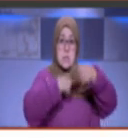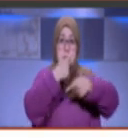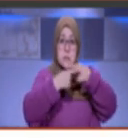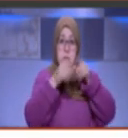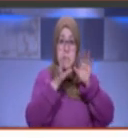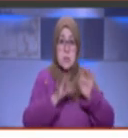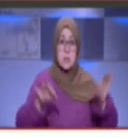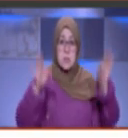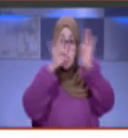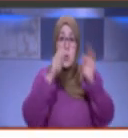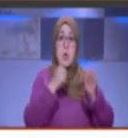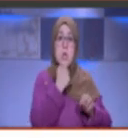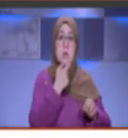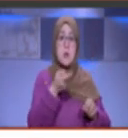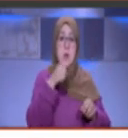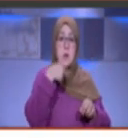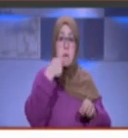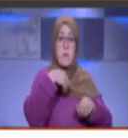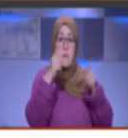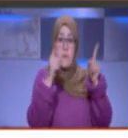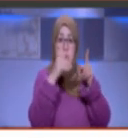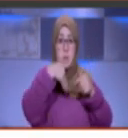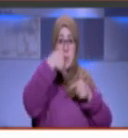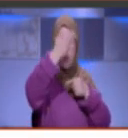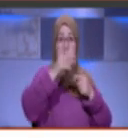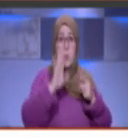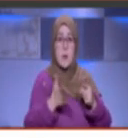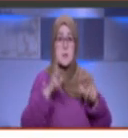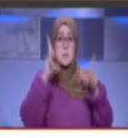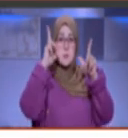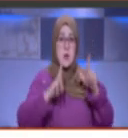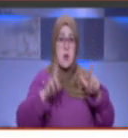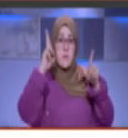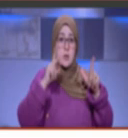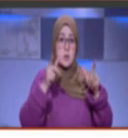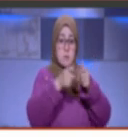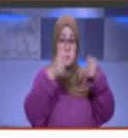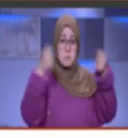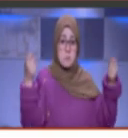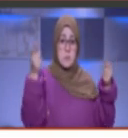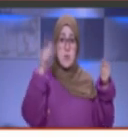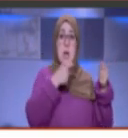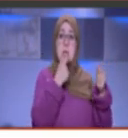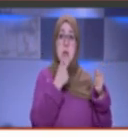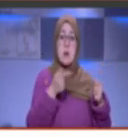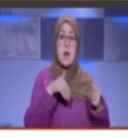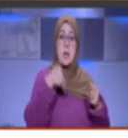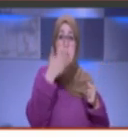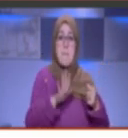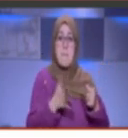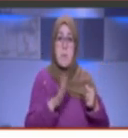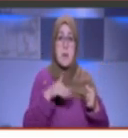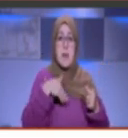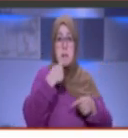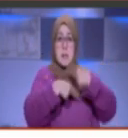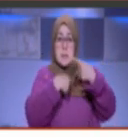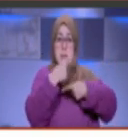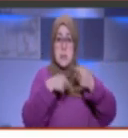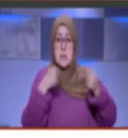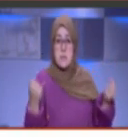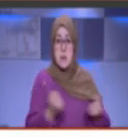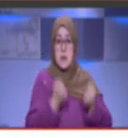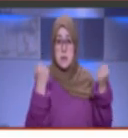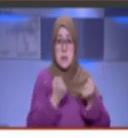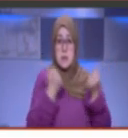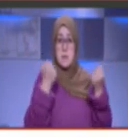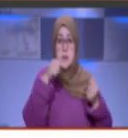الإيطالي خلال الفترة المقبلة. وبحسب صحيفة لا غازيتا ديلو سبورت الإيطالية، فإنه من الممكن أن